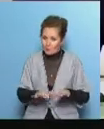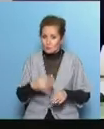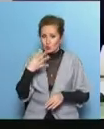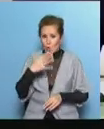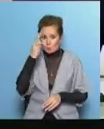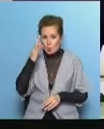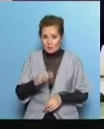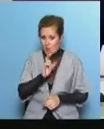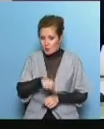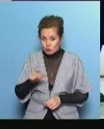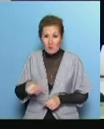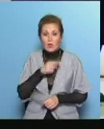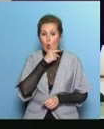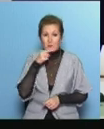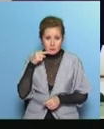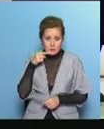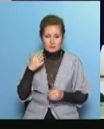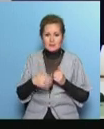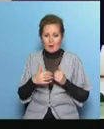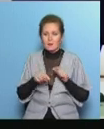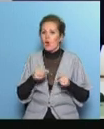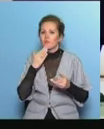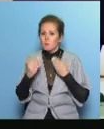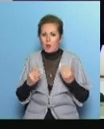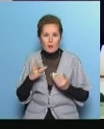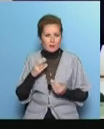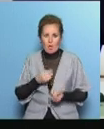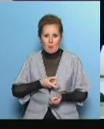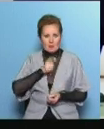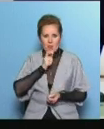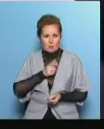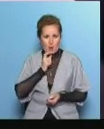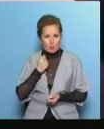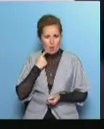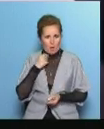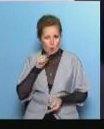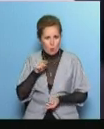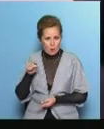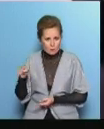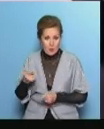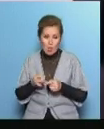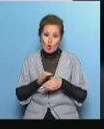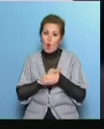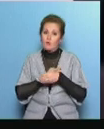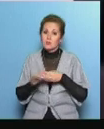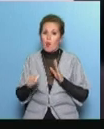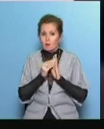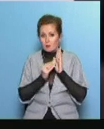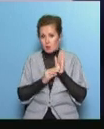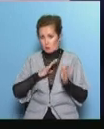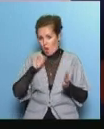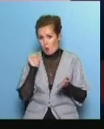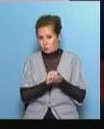40% граждан Российской Федерации, среди тех, кого опрашивали, не потребляют алкогольную продукцию. Это официальные данные, которые сегодня были опубликованы. И